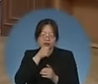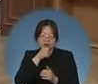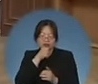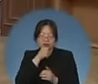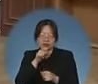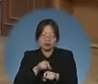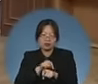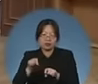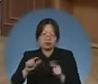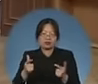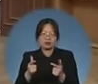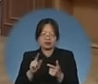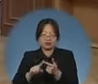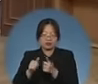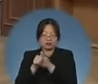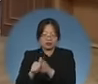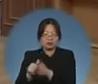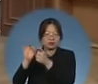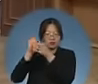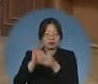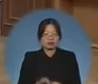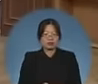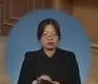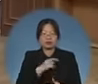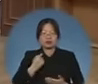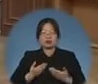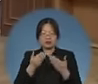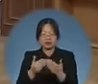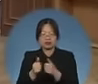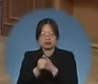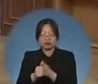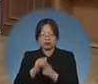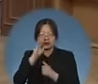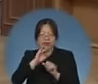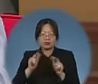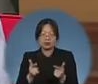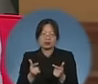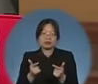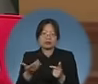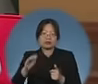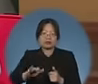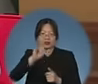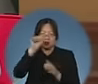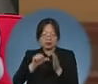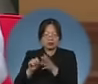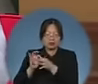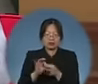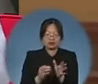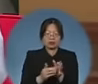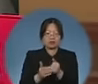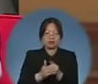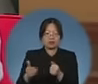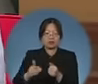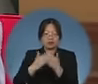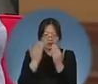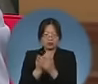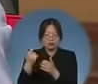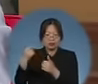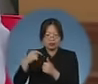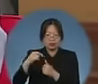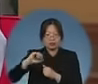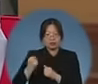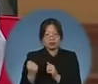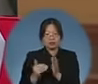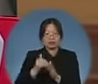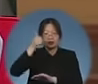그러다 보면은 거기에 맞춰서 계속 뭐 희생을 하고 맞추고 그게 나쁘다는 건 아니지만 평생을 해와가지고 네. 하라는 거 다 했는데 말